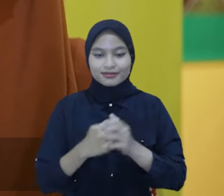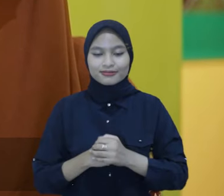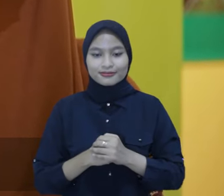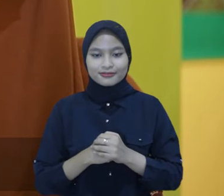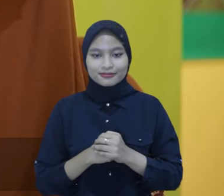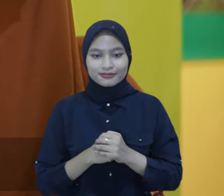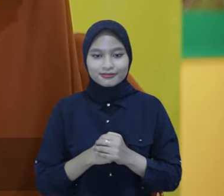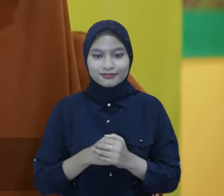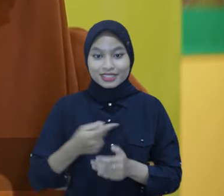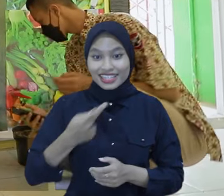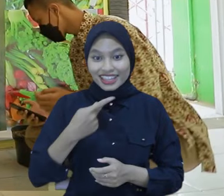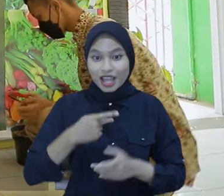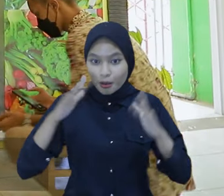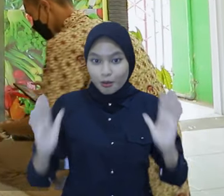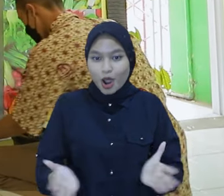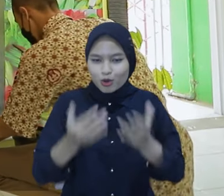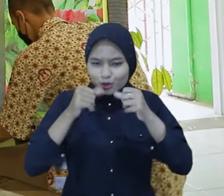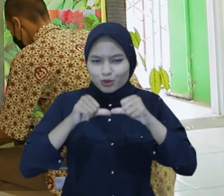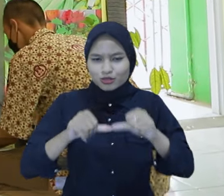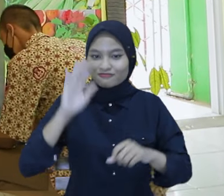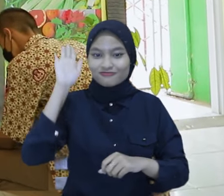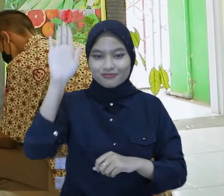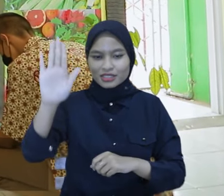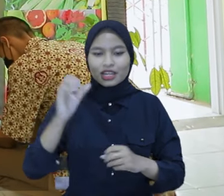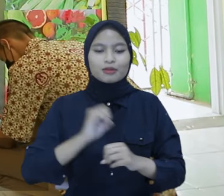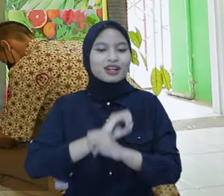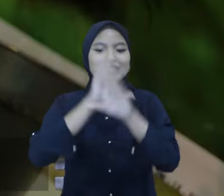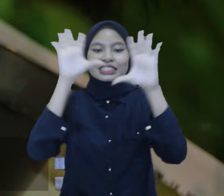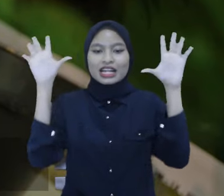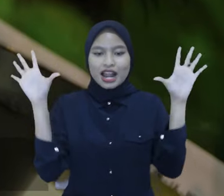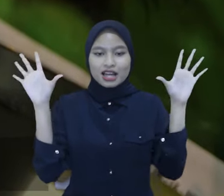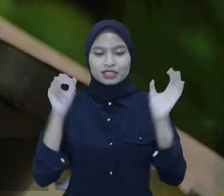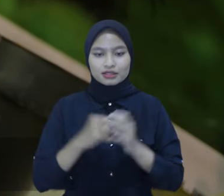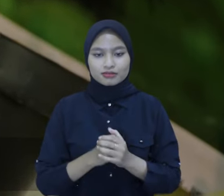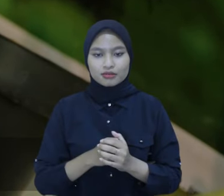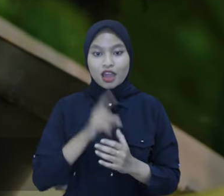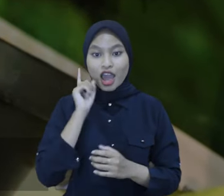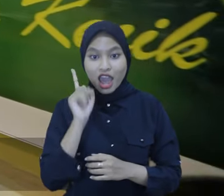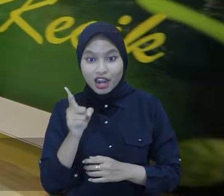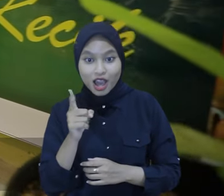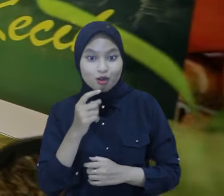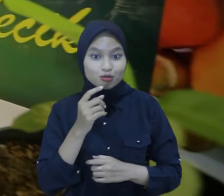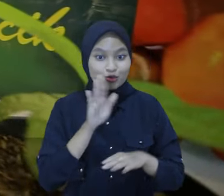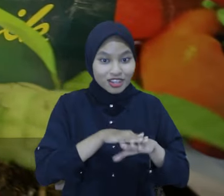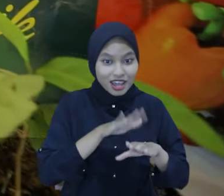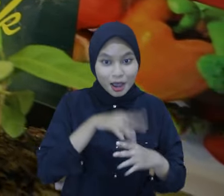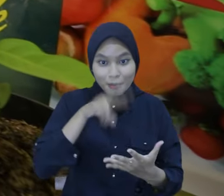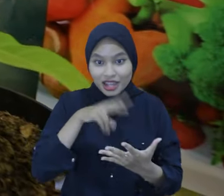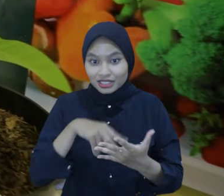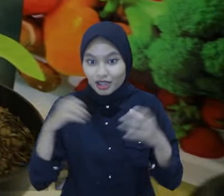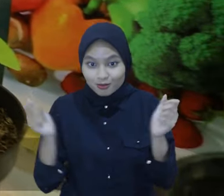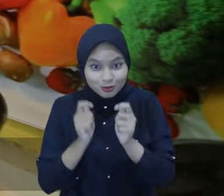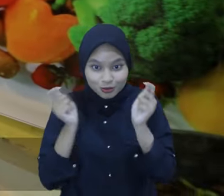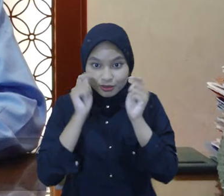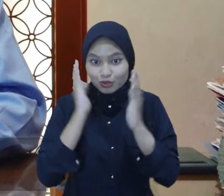umumnya. Kita bangun terus hari esok yang lebih cerah dengan menguatkan budaya baca. Sukses